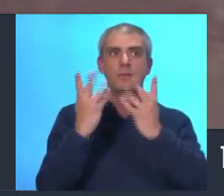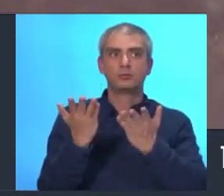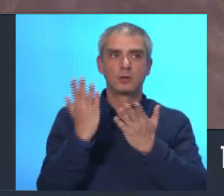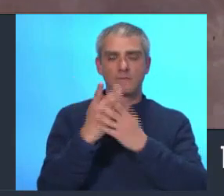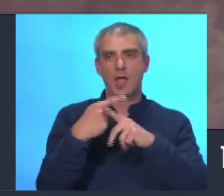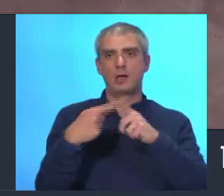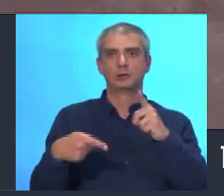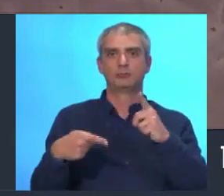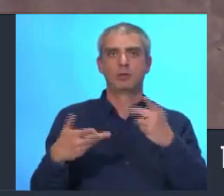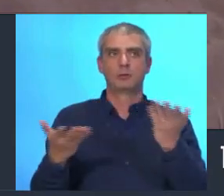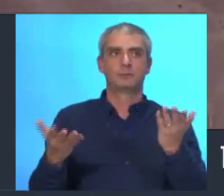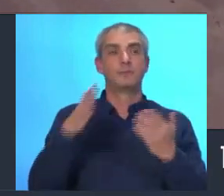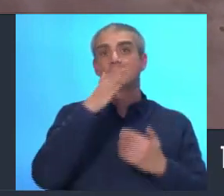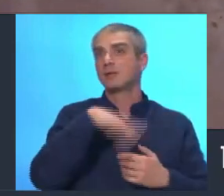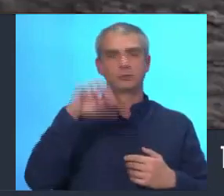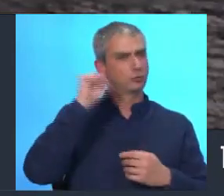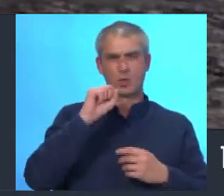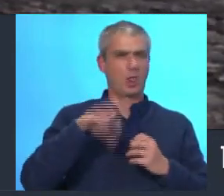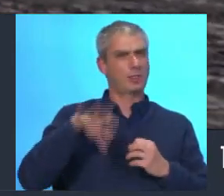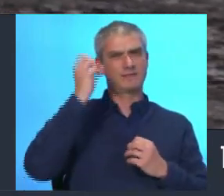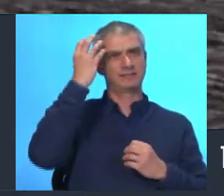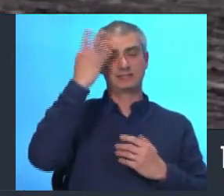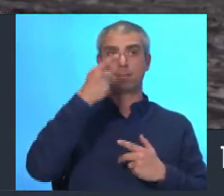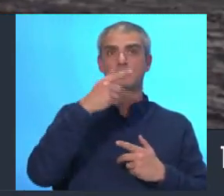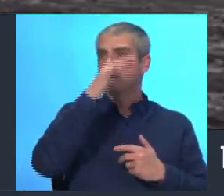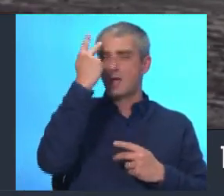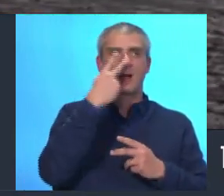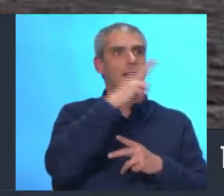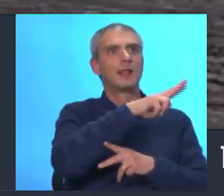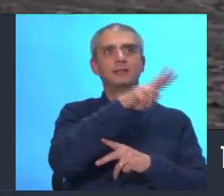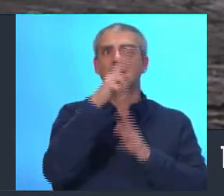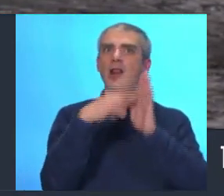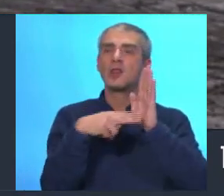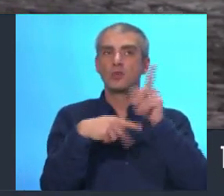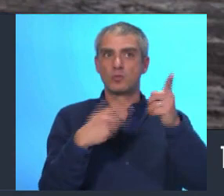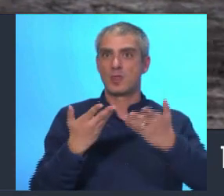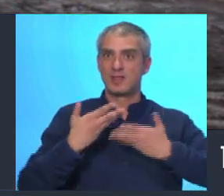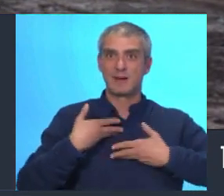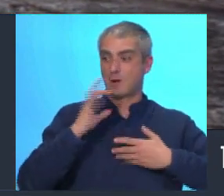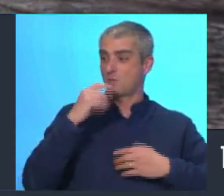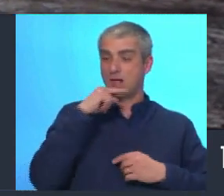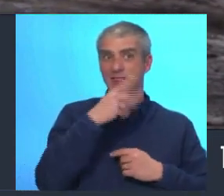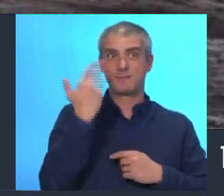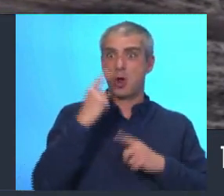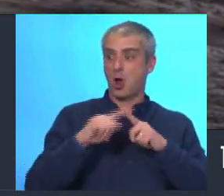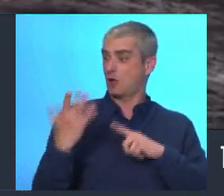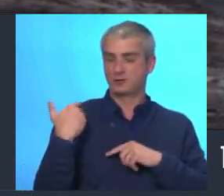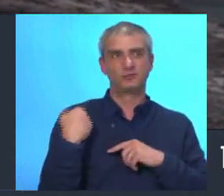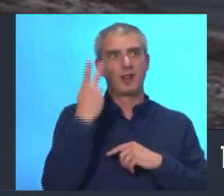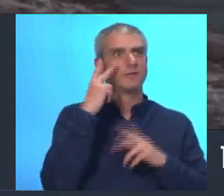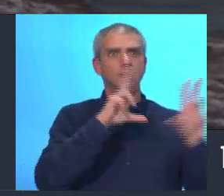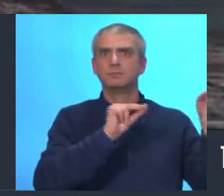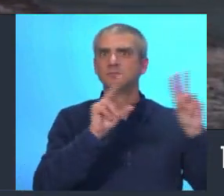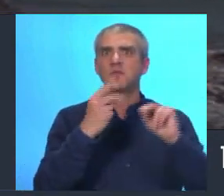שעה. מחטש רמון לא נבחר ככה סתם. מספיק להסתכל על התמונות הללו שהגיעו ממאדים החודש כדי להבין את הדמיון בין